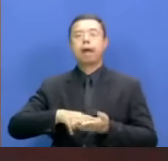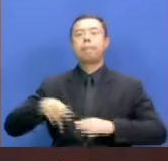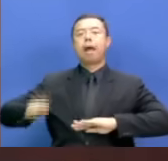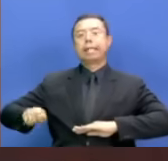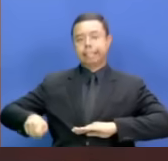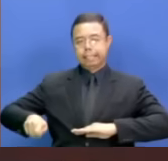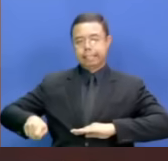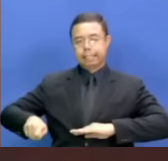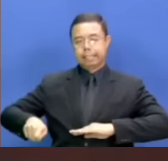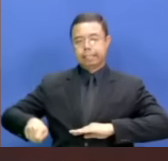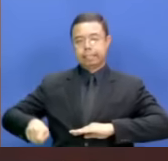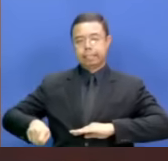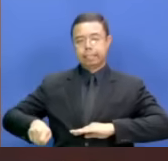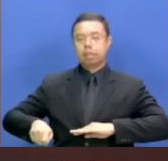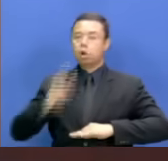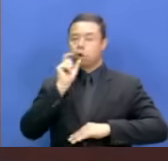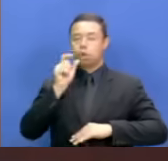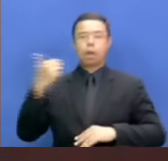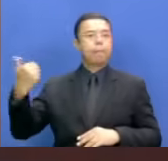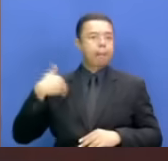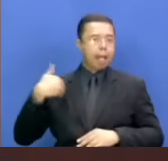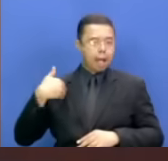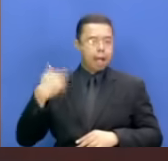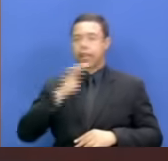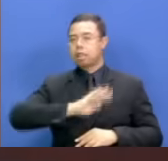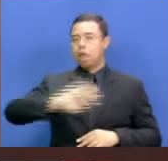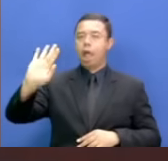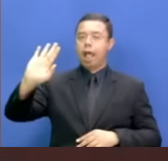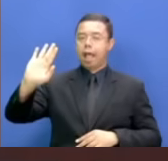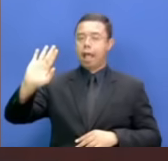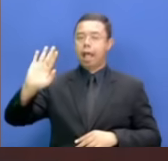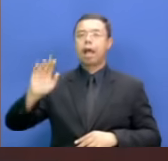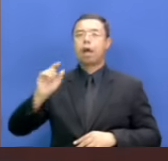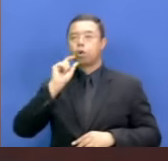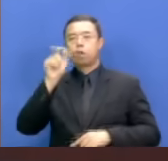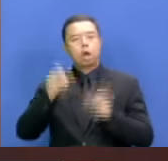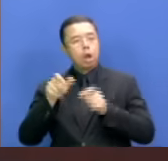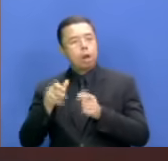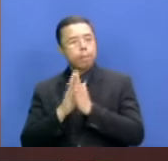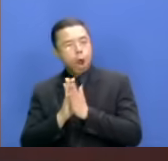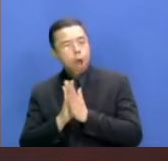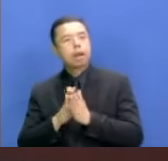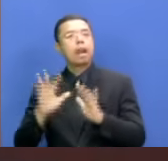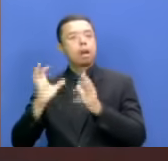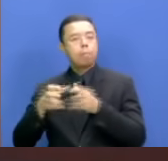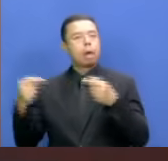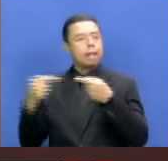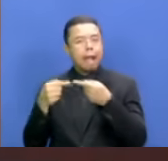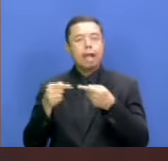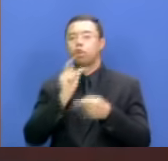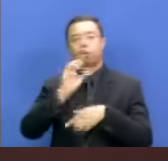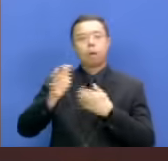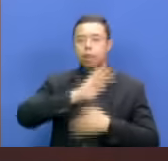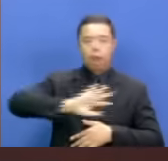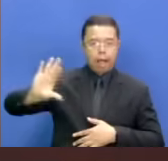mengadili dalam Eksepsi menolak Eksepsi termohon dan pihak terkait untuk seluruhnya